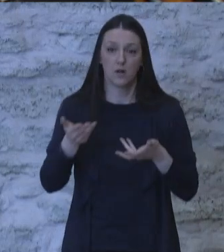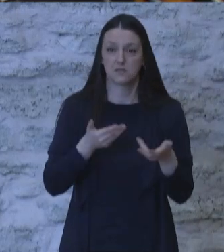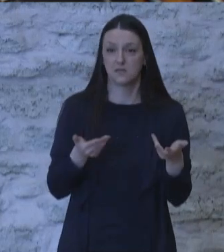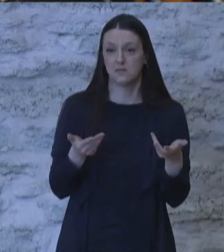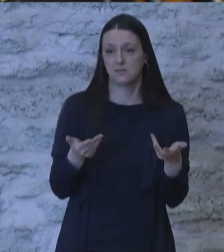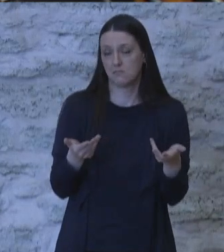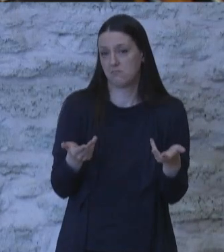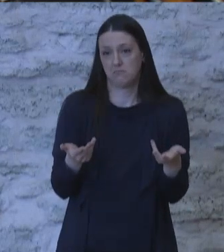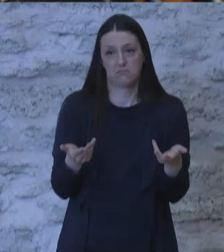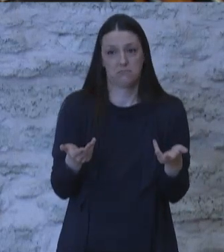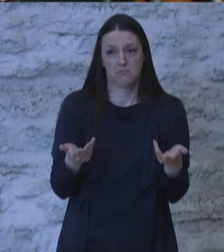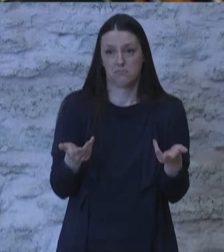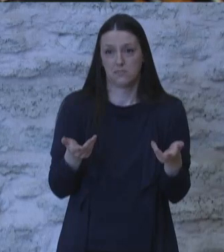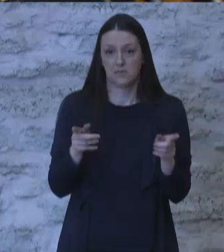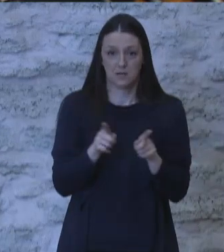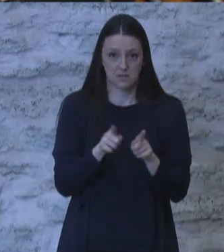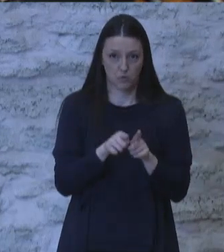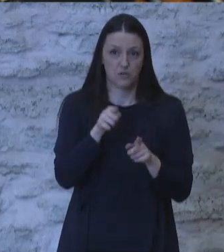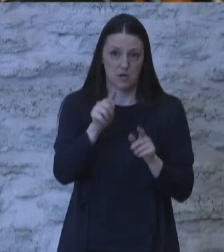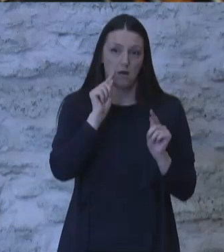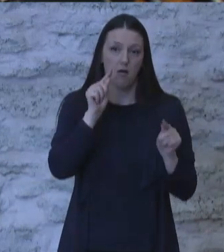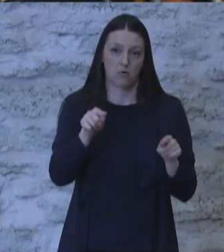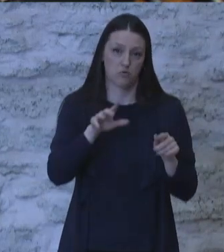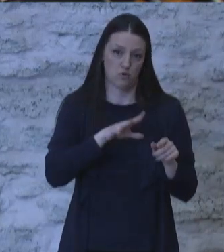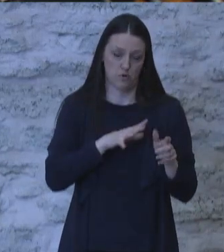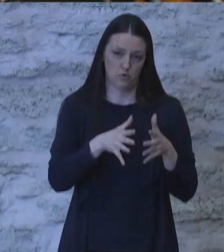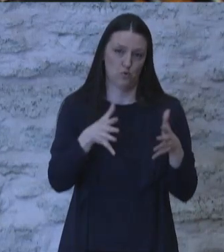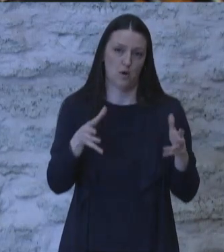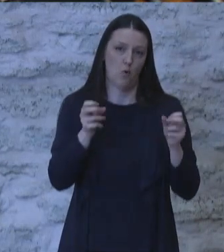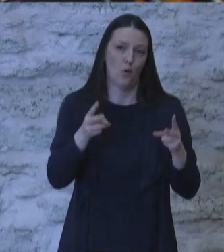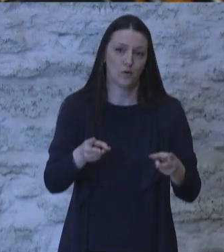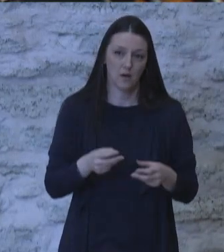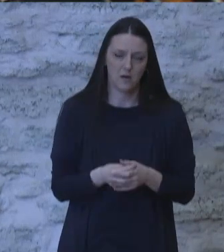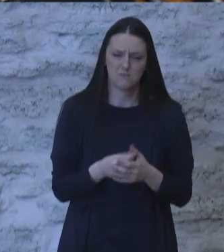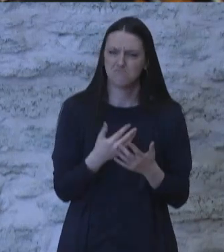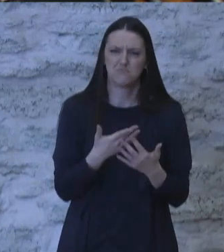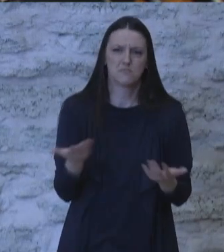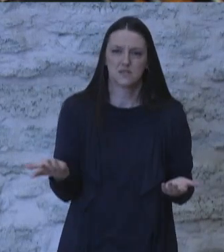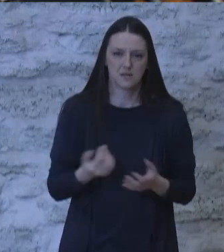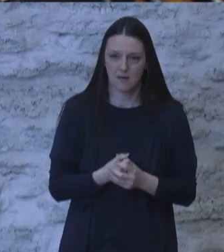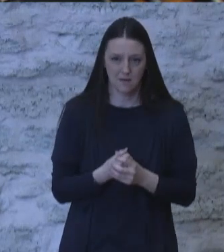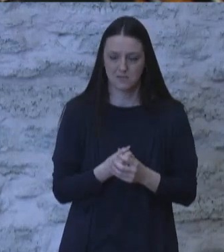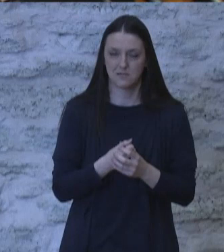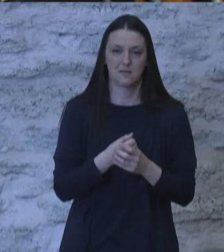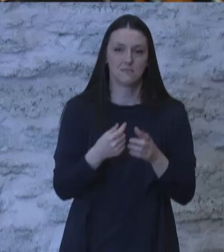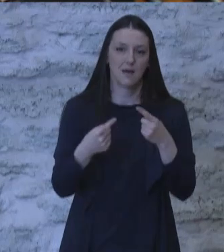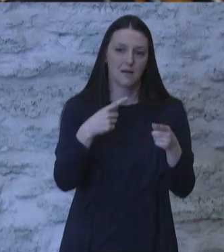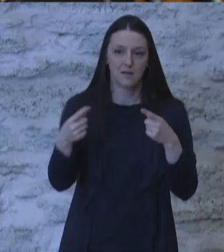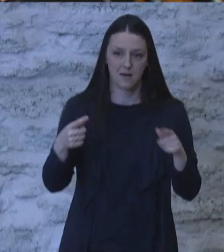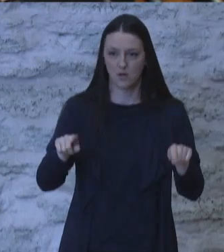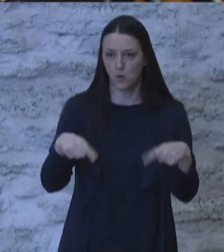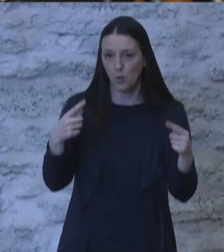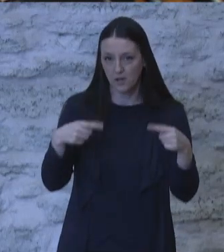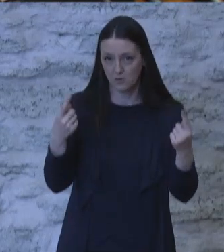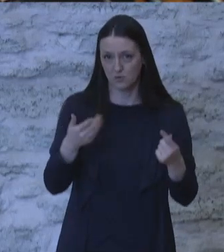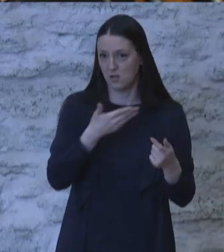Ja kus oli kindlasti nakkuspotentsiaal suurem veel. Mis iganes see, need üritused ei olnud